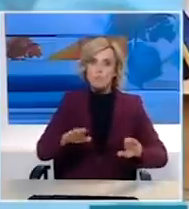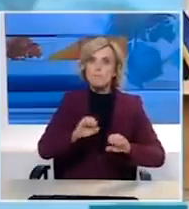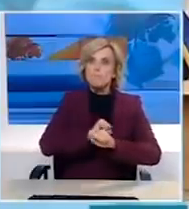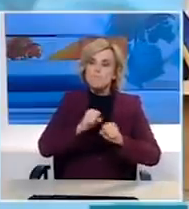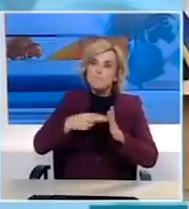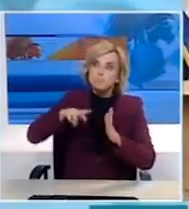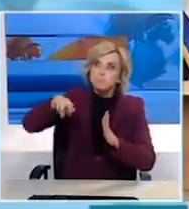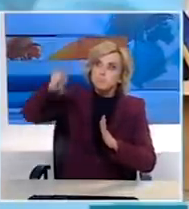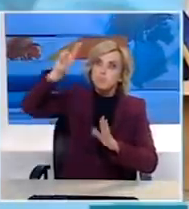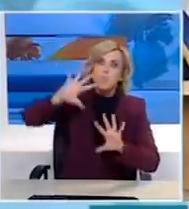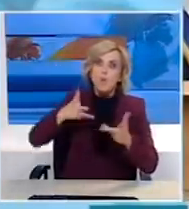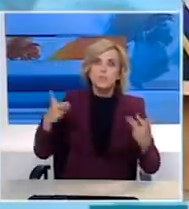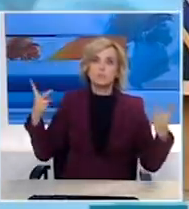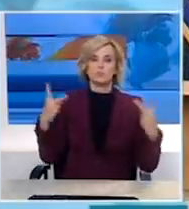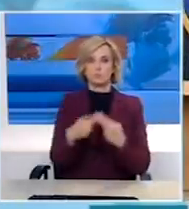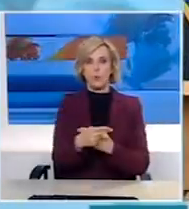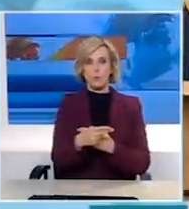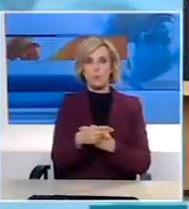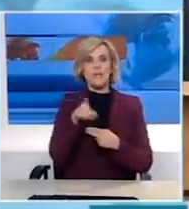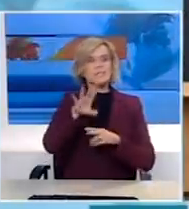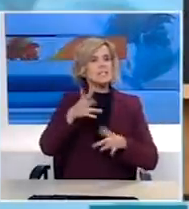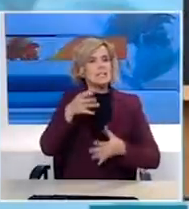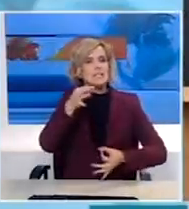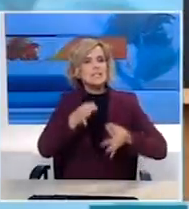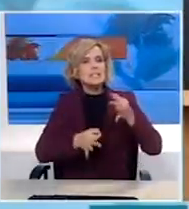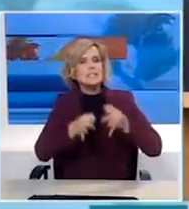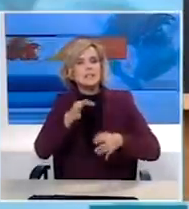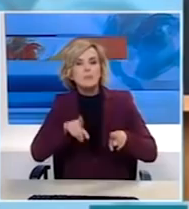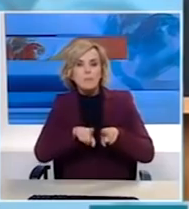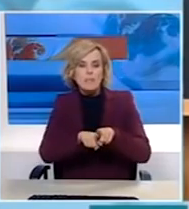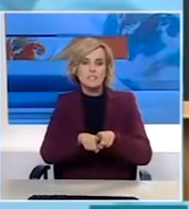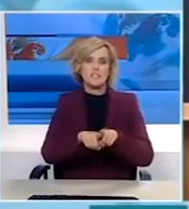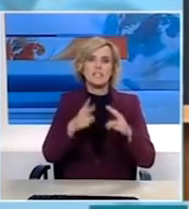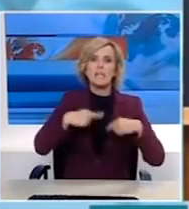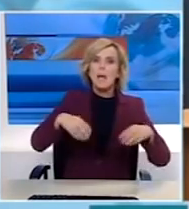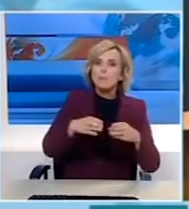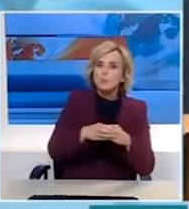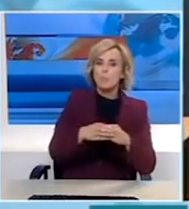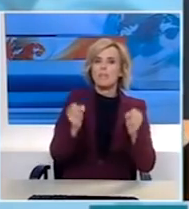επόμενα βήματα οποία συζητά με τον Πρωθυπουργό, το Υπουργείο Υγείας και η Επιτροπή?